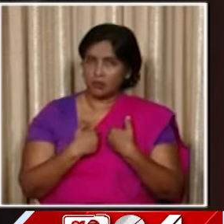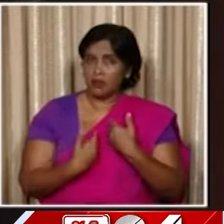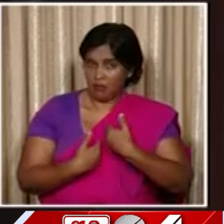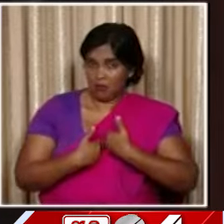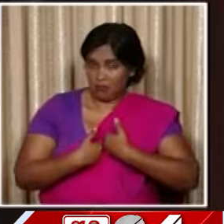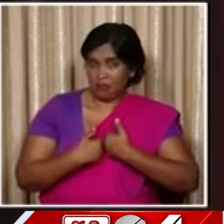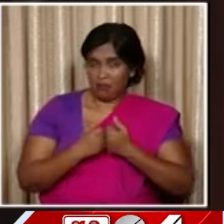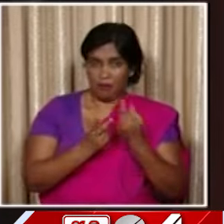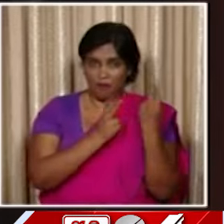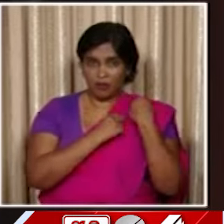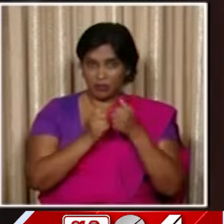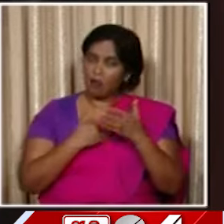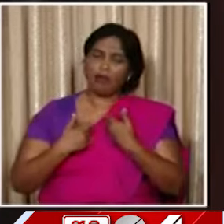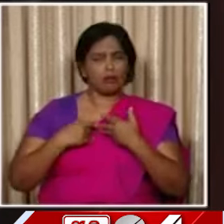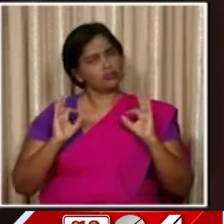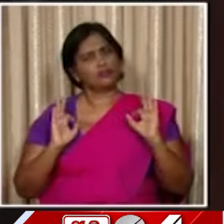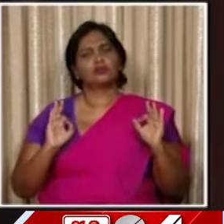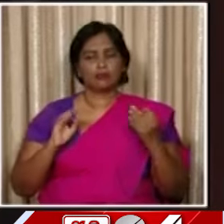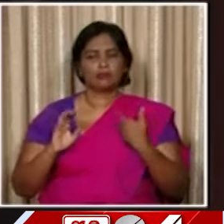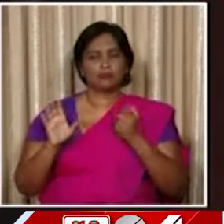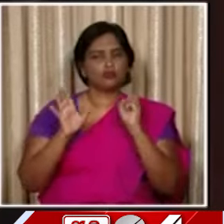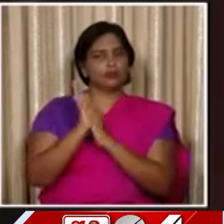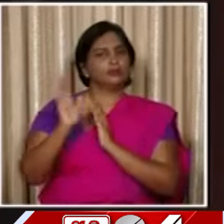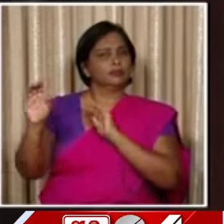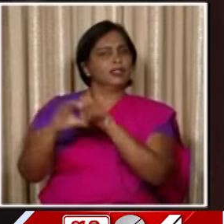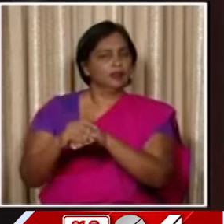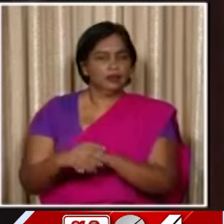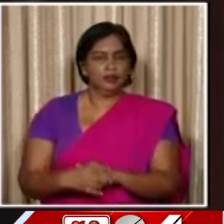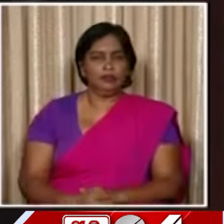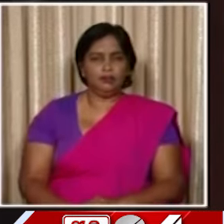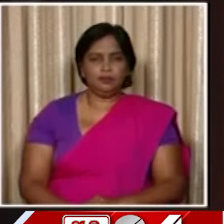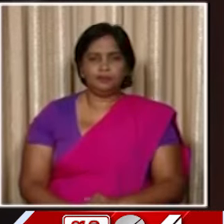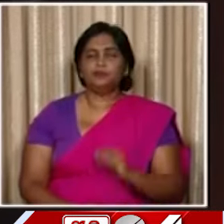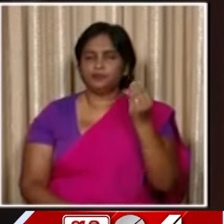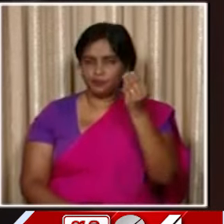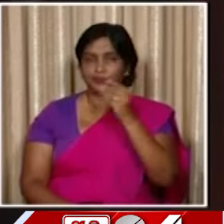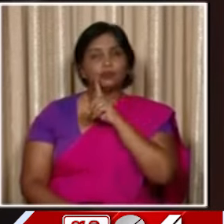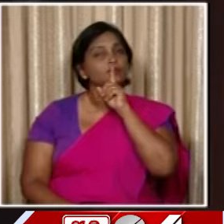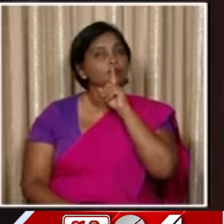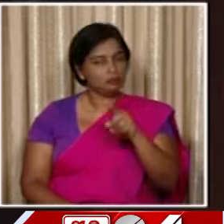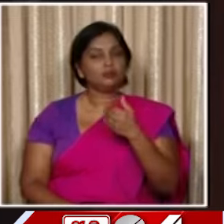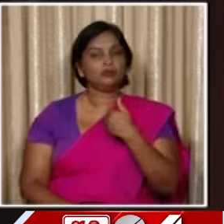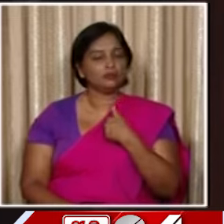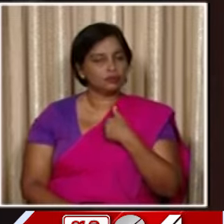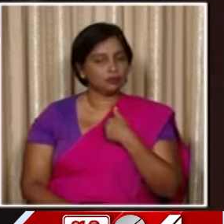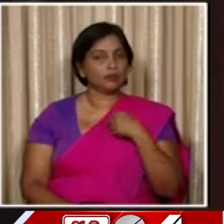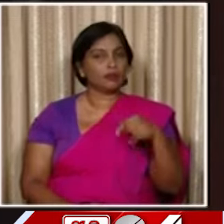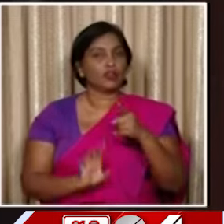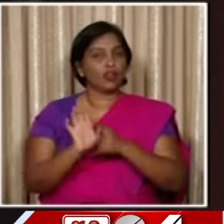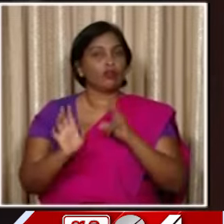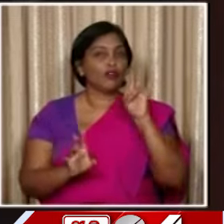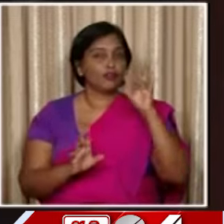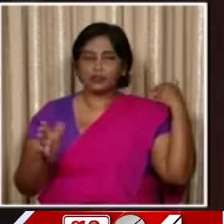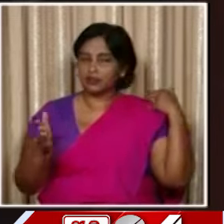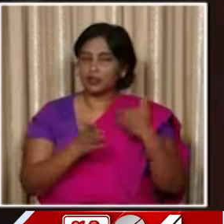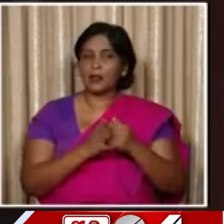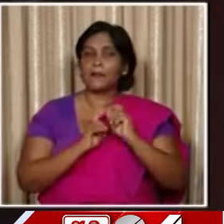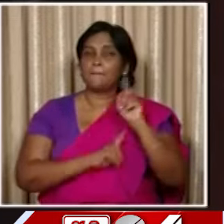යම් විදියකට වග කියනවා මම ලෑස්ති ඒ වරප්‍රසාද කමිටුවට එන්න. ඒ වගේම මම ඔබතුමාට මතක් කරනවා මම මේ අවුරුදු 25ක් ඇතුළත